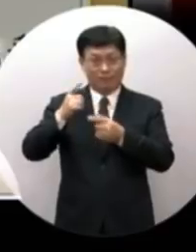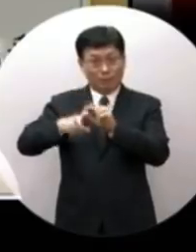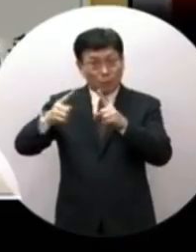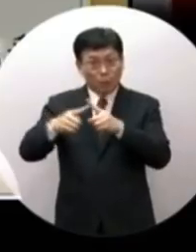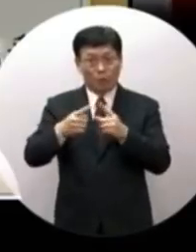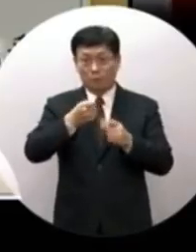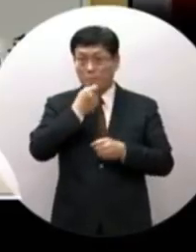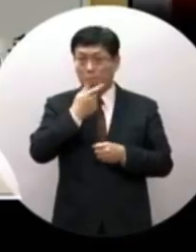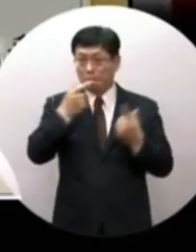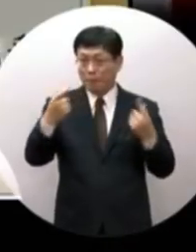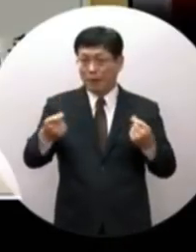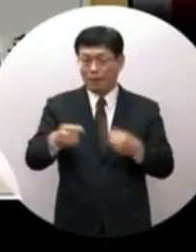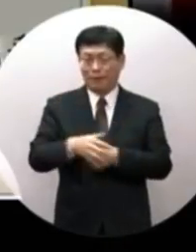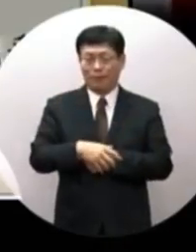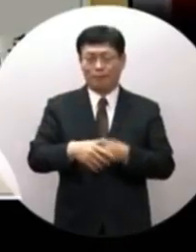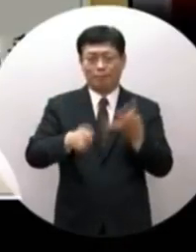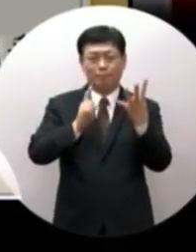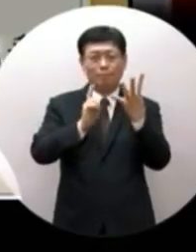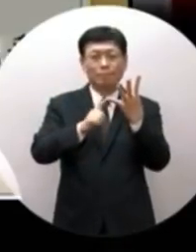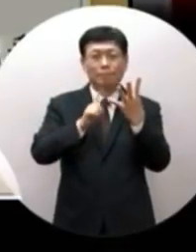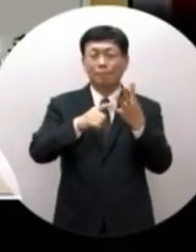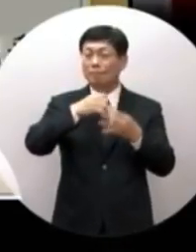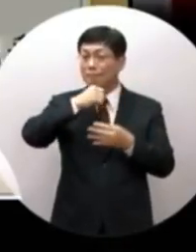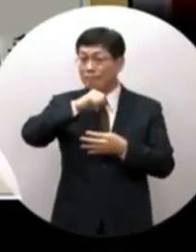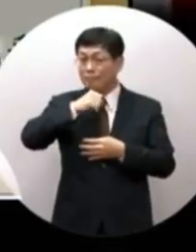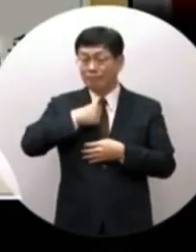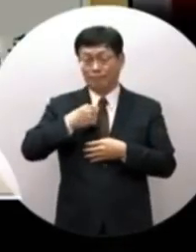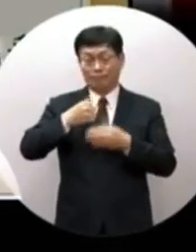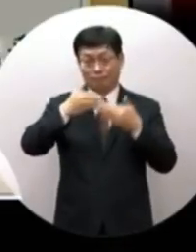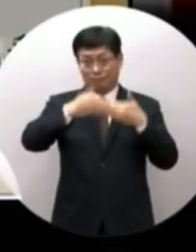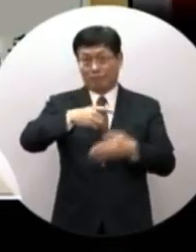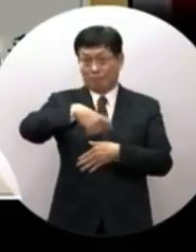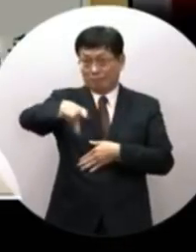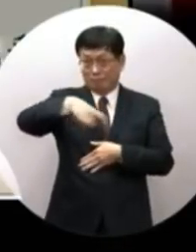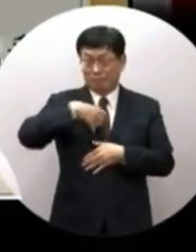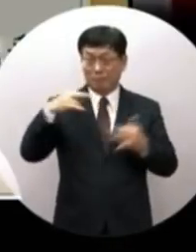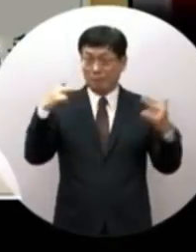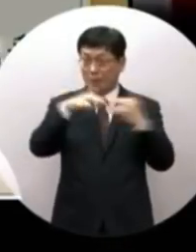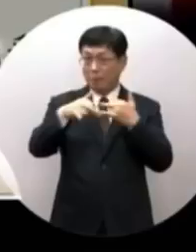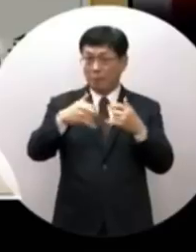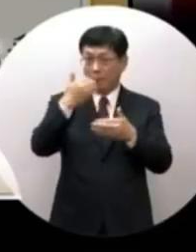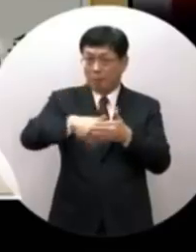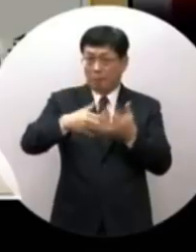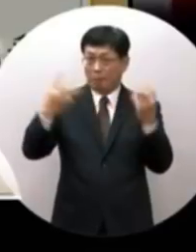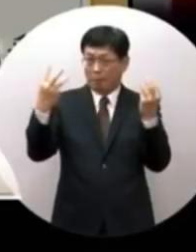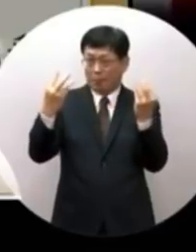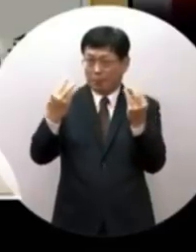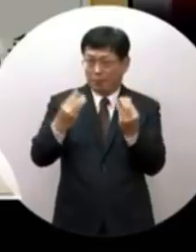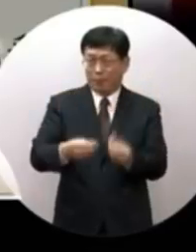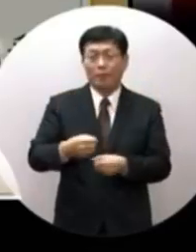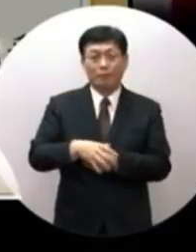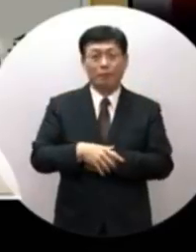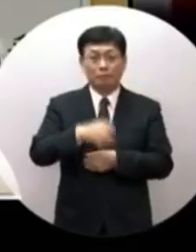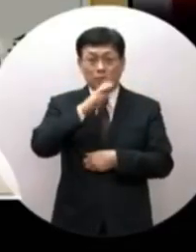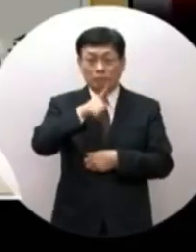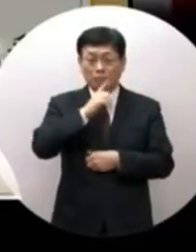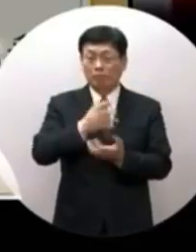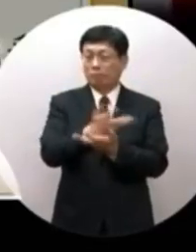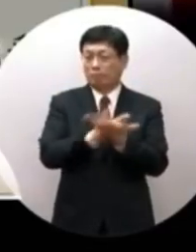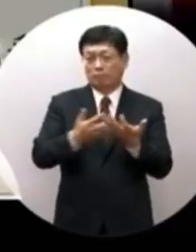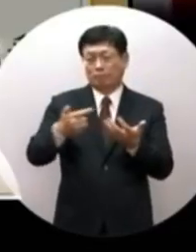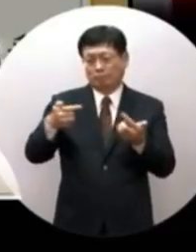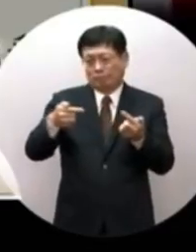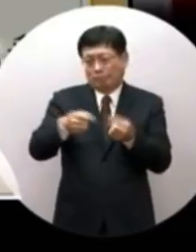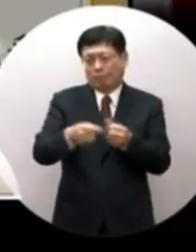号。第四点，台湾的两岸航班缩减，减少两岸任何机会，几